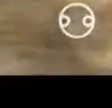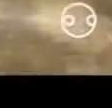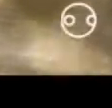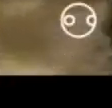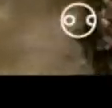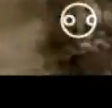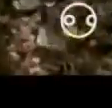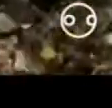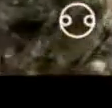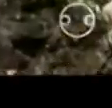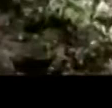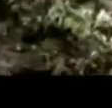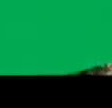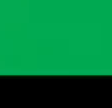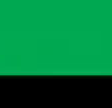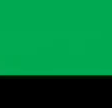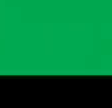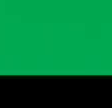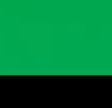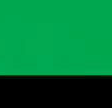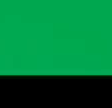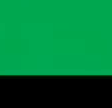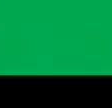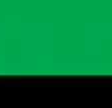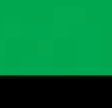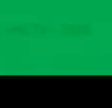близько 38 мільйонів доларів.